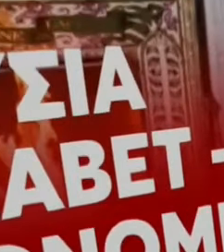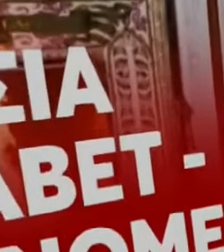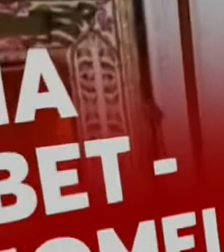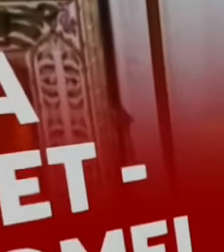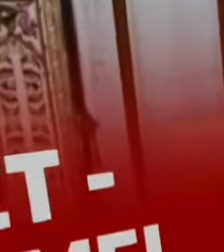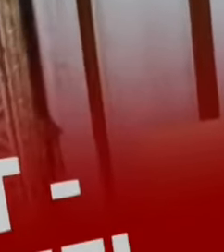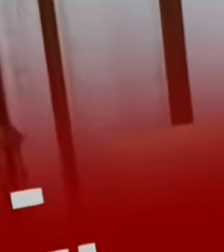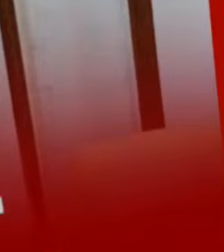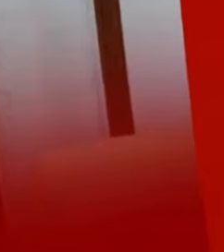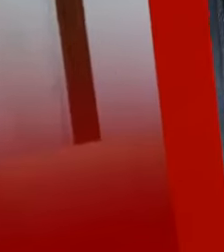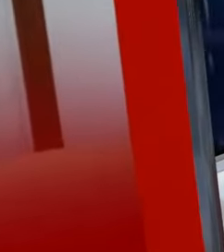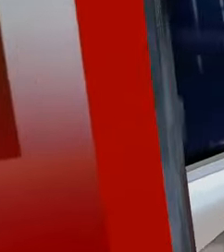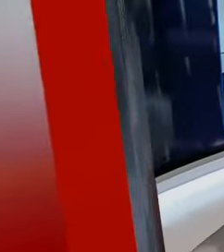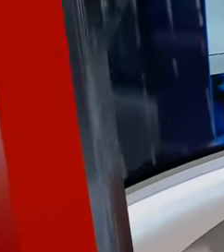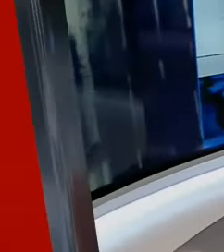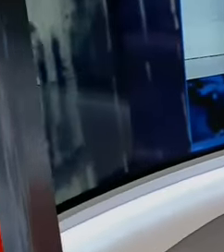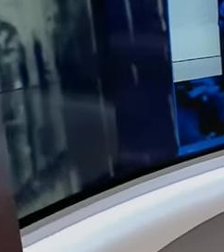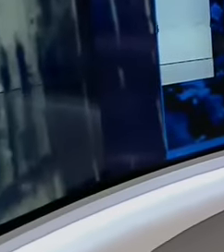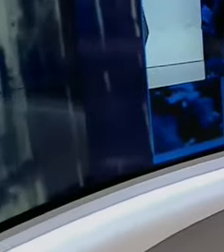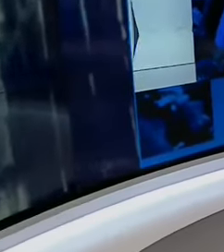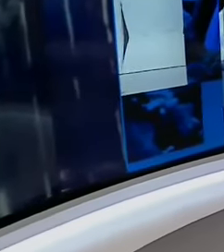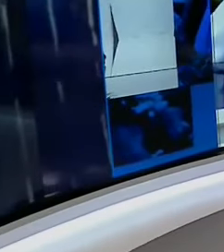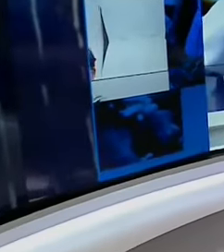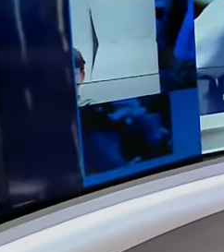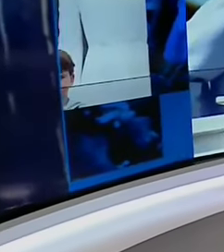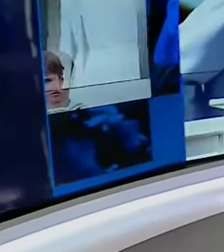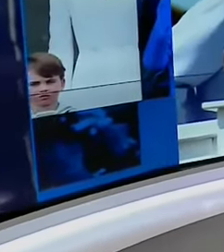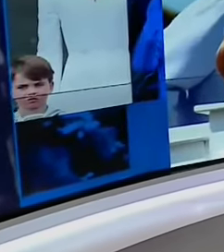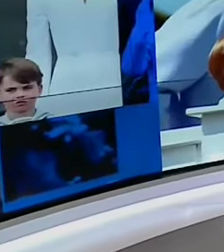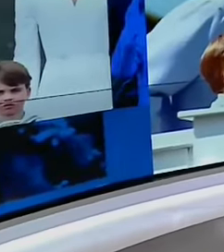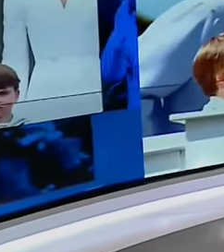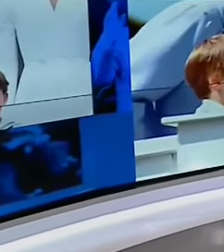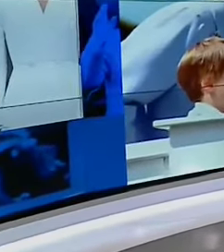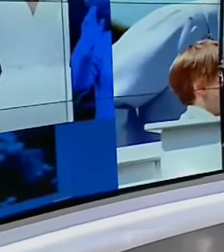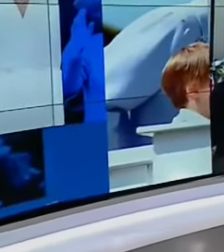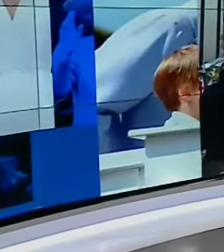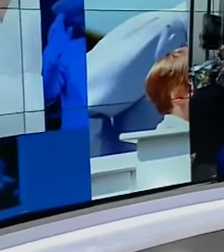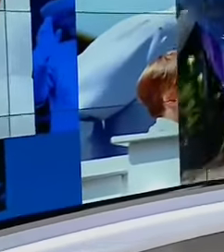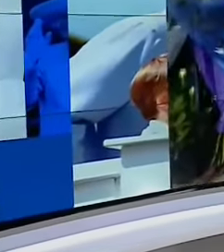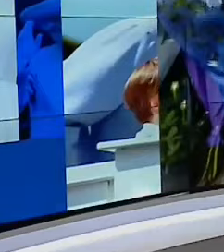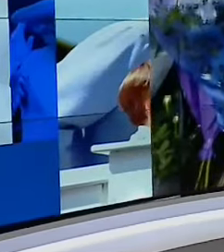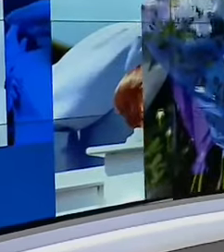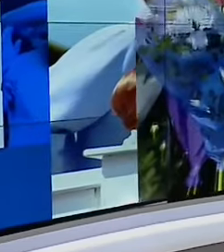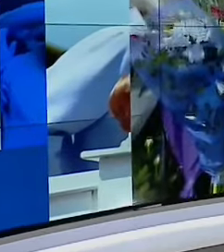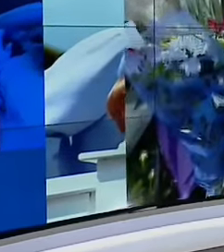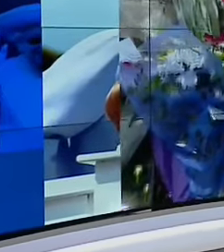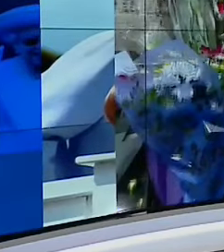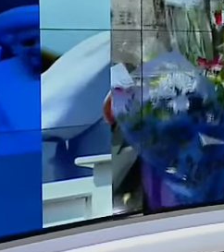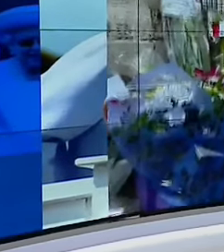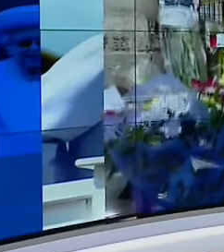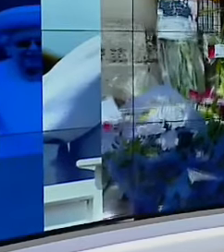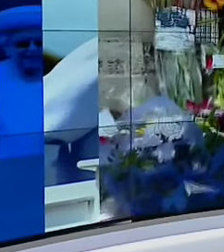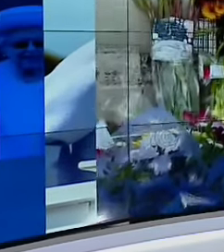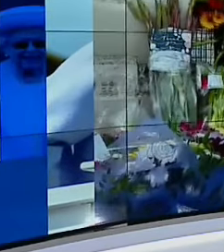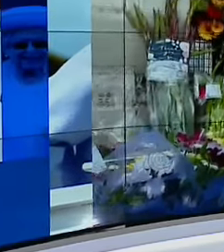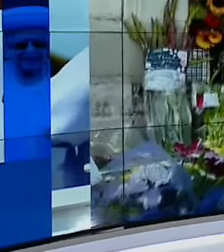το τελετουργικό μαζί με το συνεργείο του Μέγκα. Καλησπέρα, Γιάννη. Καλό μεσημέρι, Νίκο. Καλό απόγευμα από